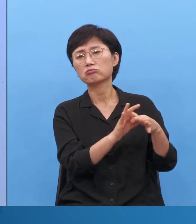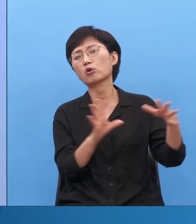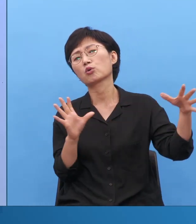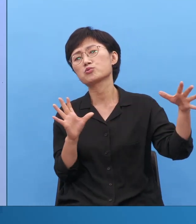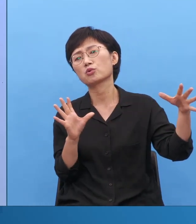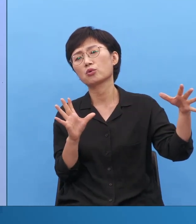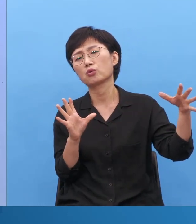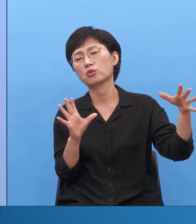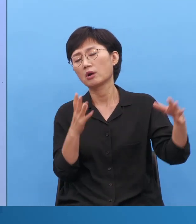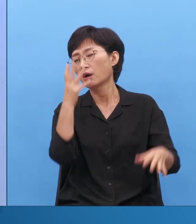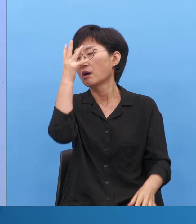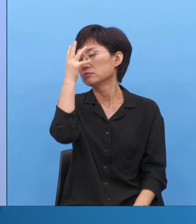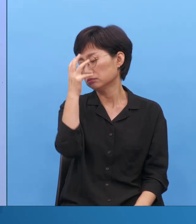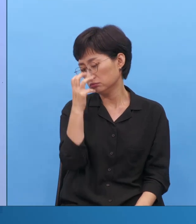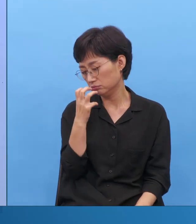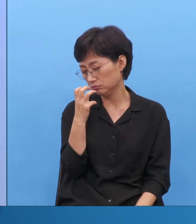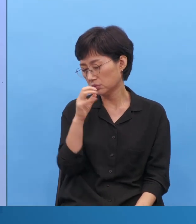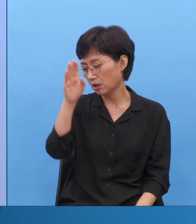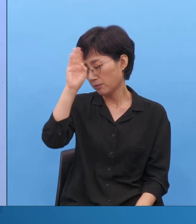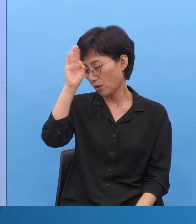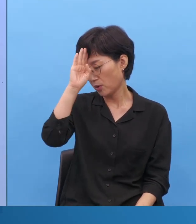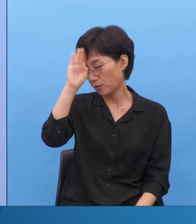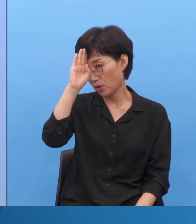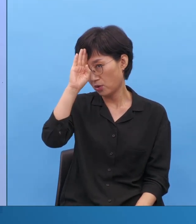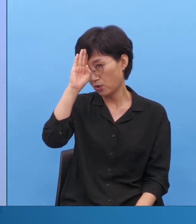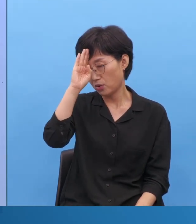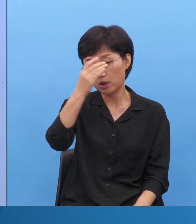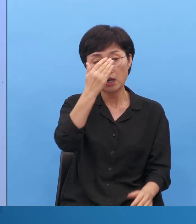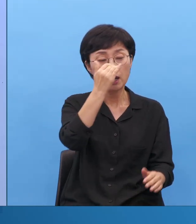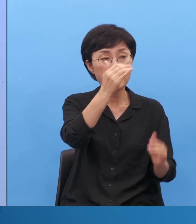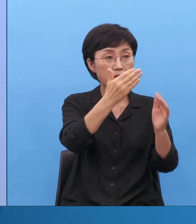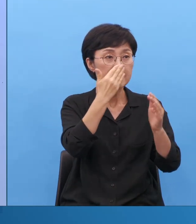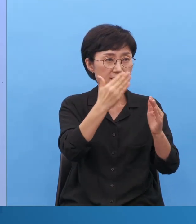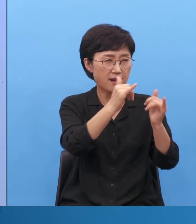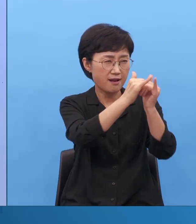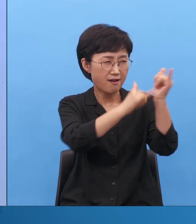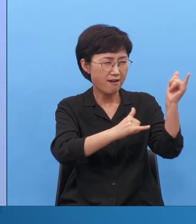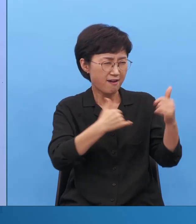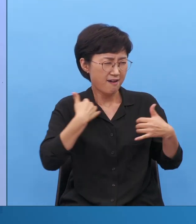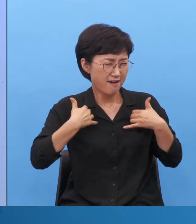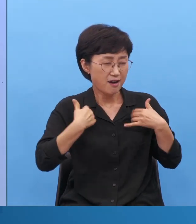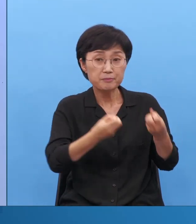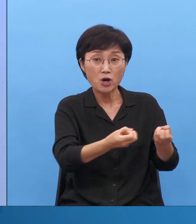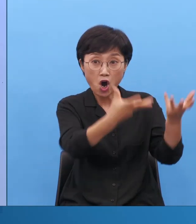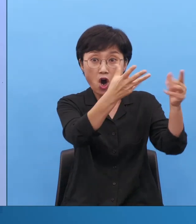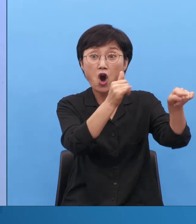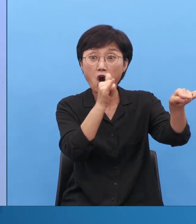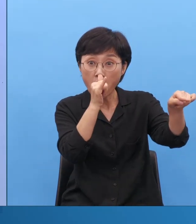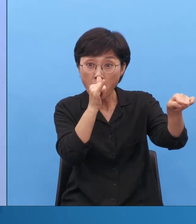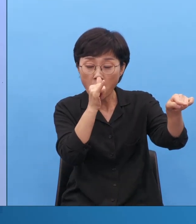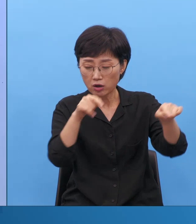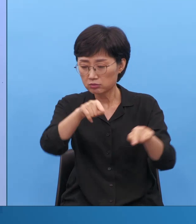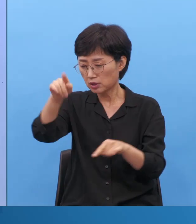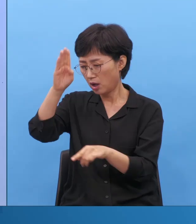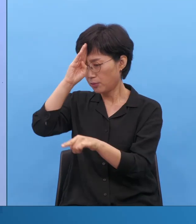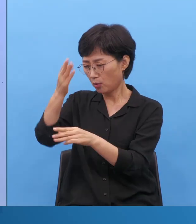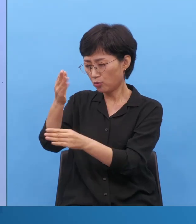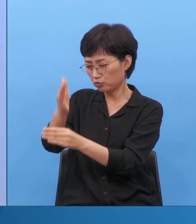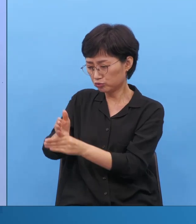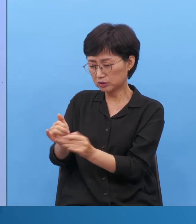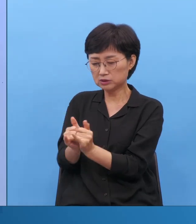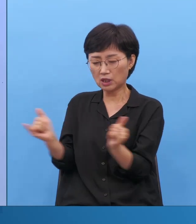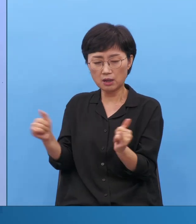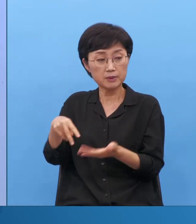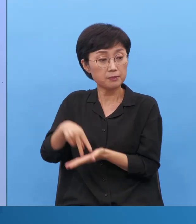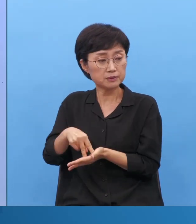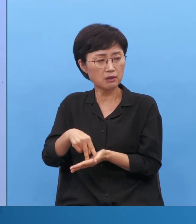장막절 수장절 아닙니까? 그 절기 이 사람에게는 아무 의미가 없는 거예요. The feast of the Passover, the feast of the Pentecost, the feast of the ingathering, it had nothing to do